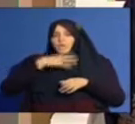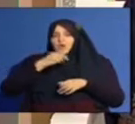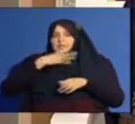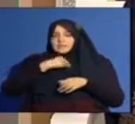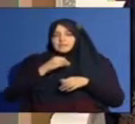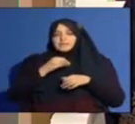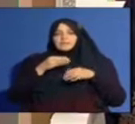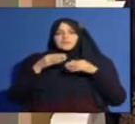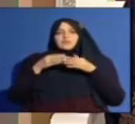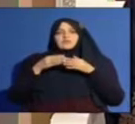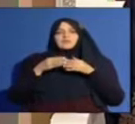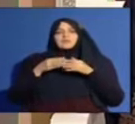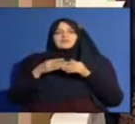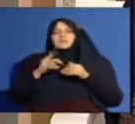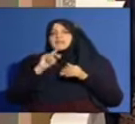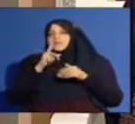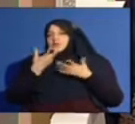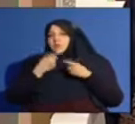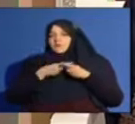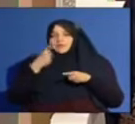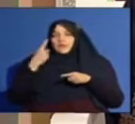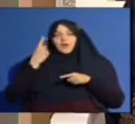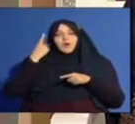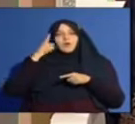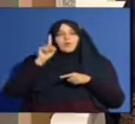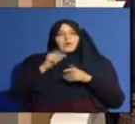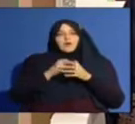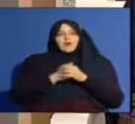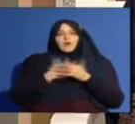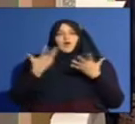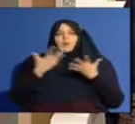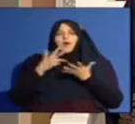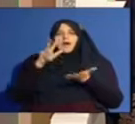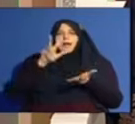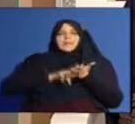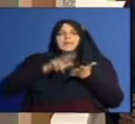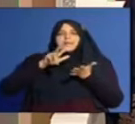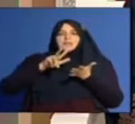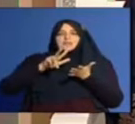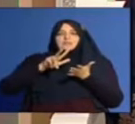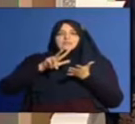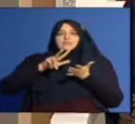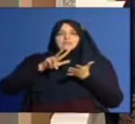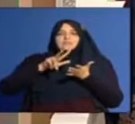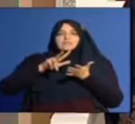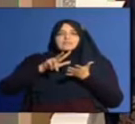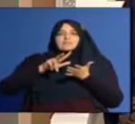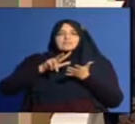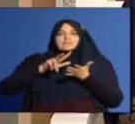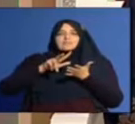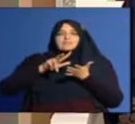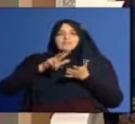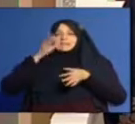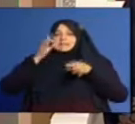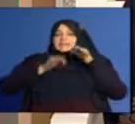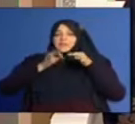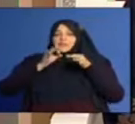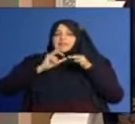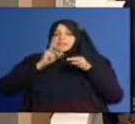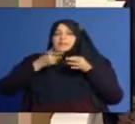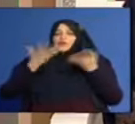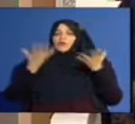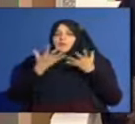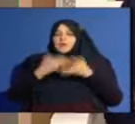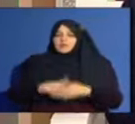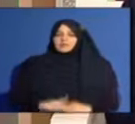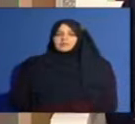استفسار عن إجراءات إضفاء الصيغة التنفيذية على الحكم الصادر من المحكمة الفرنسية.